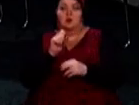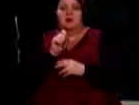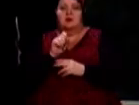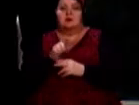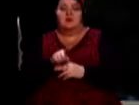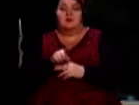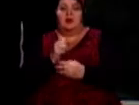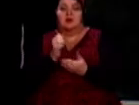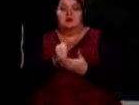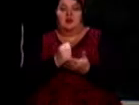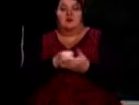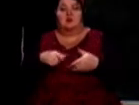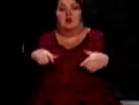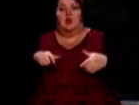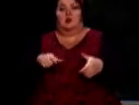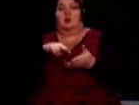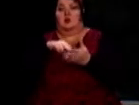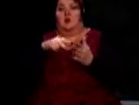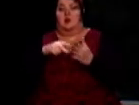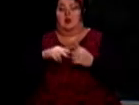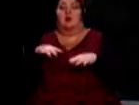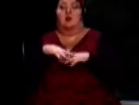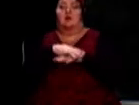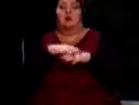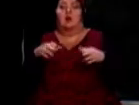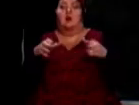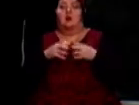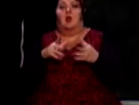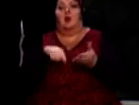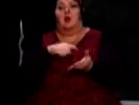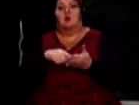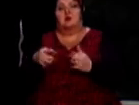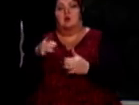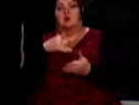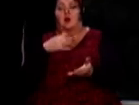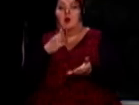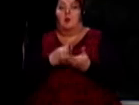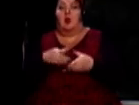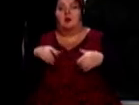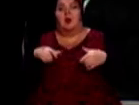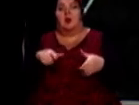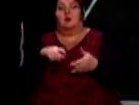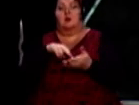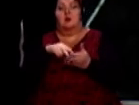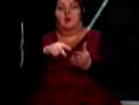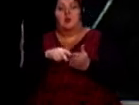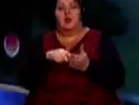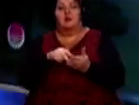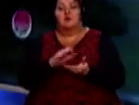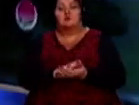архітектури – це затвердження генеральних планів населених пунктів. Які міста і райони Полтавської області у нас мають генеральні плани?